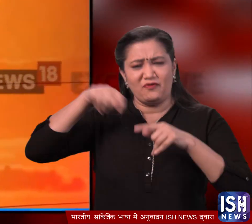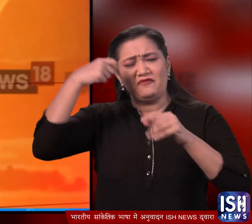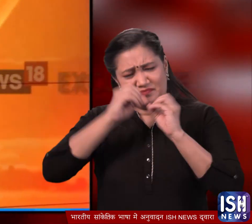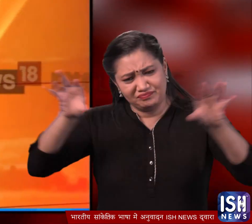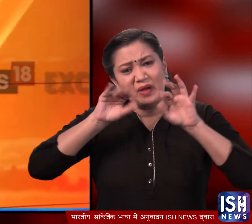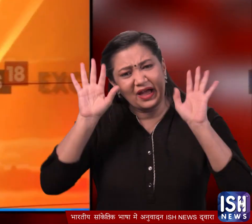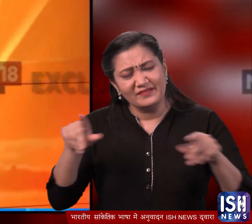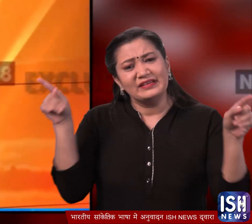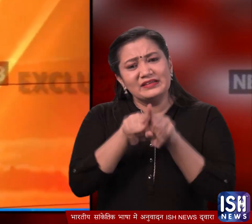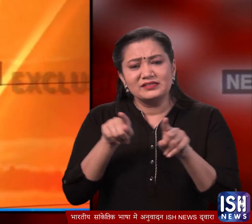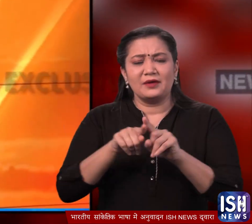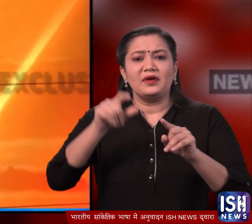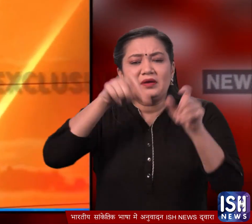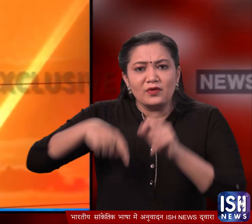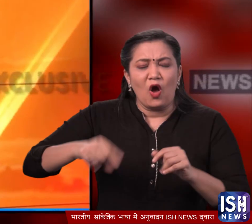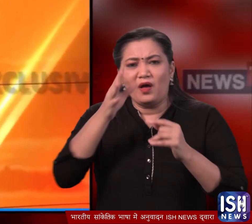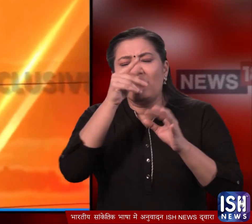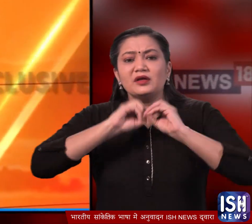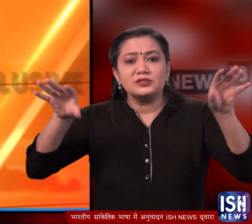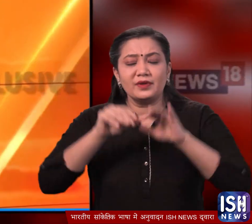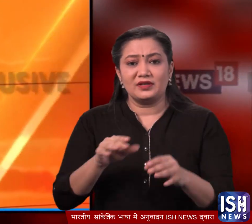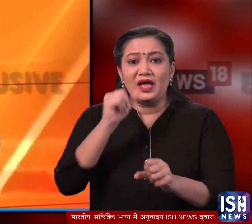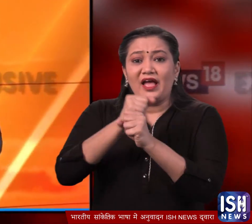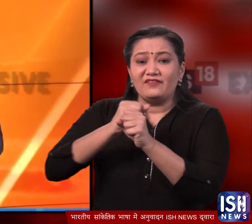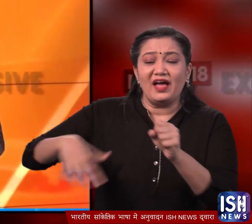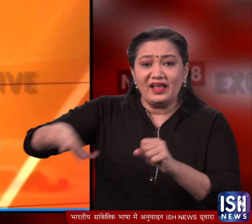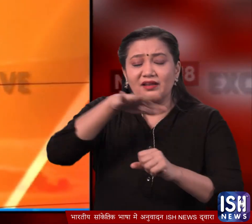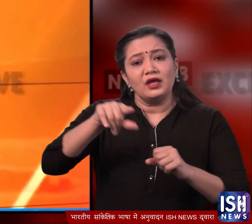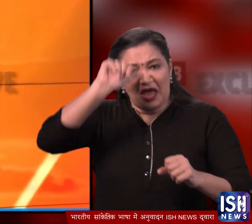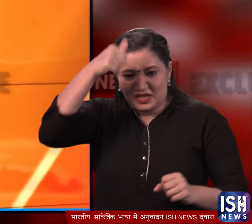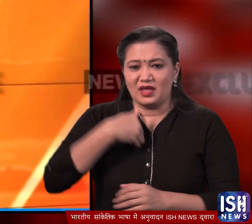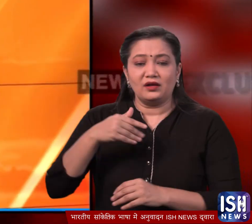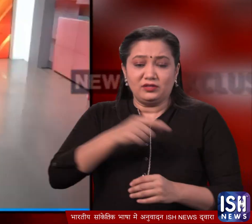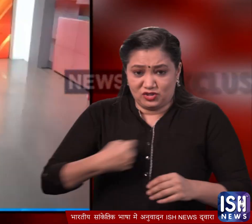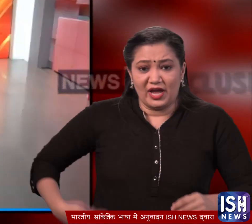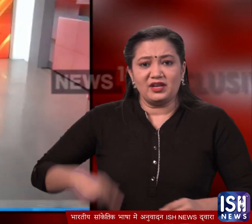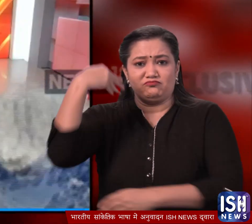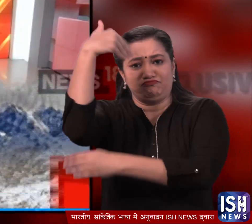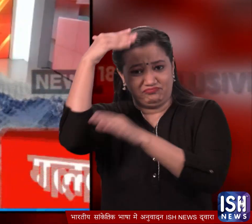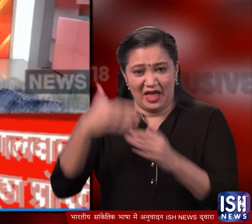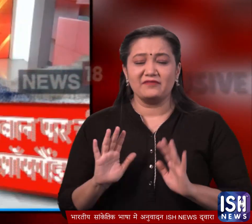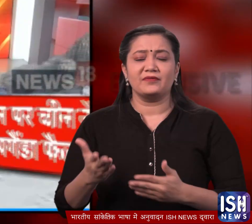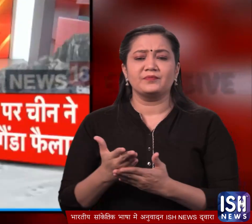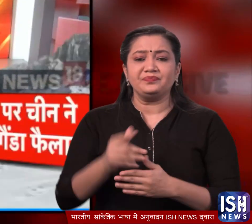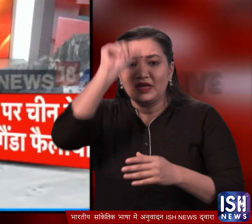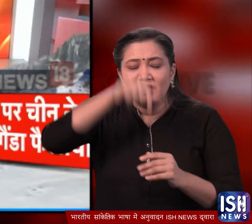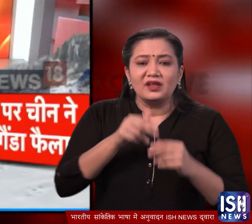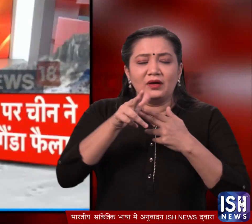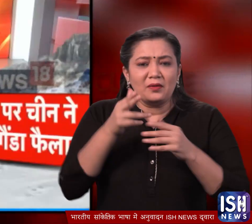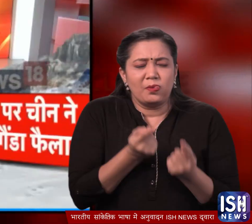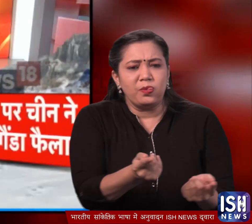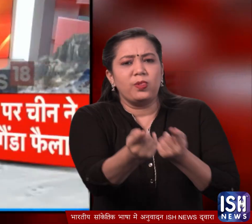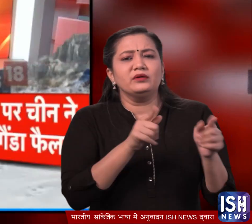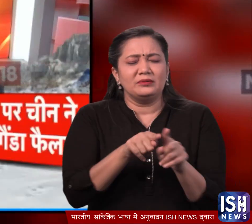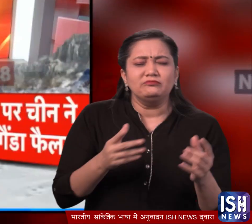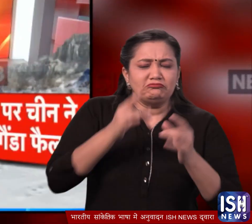दुनिया के सामने झूठ फैलाना शुरू कर दिया था। चीन इस तरह के प्रोपेगेंडा वीडियो पहले भी बनाता रहा है और इस तरह के वीडियो बनाकर उसने ये झूठ फैलाया कि गलवान